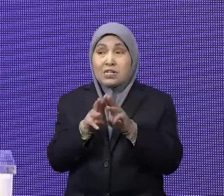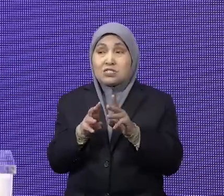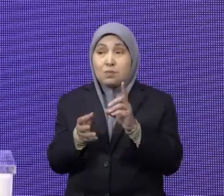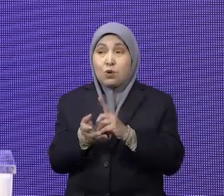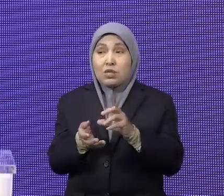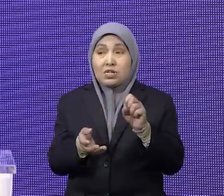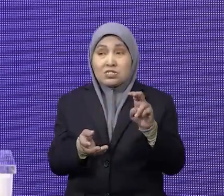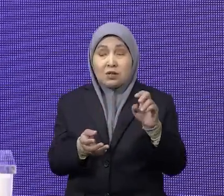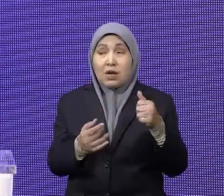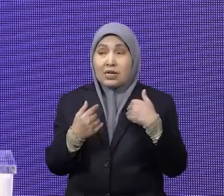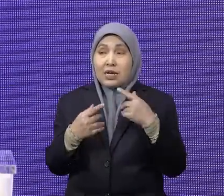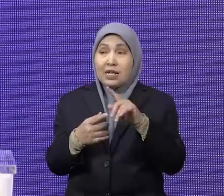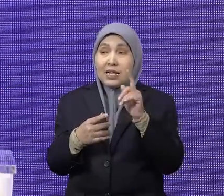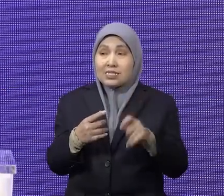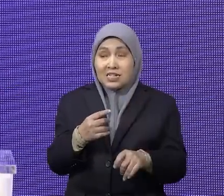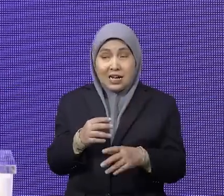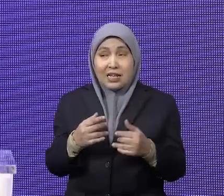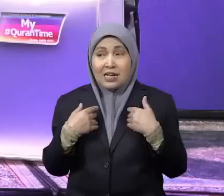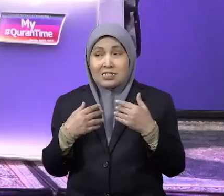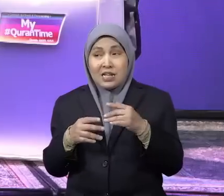Dr. Sanusi ni, macam dia ada something nak tanya.